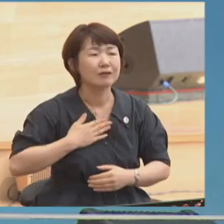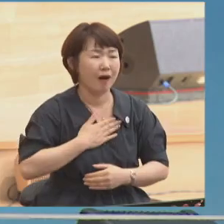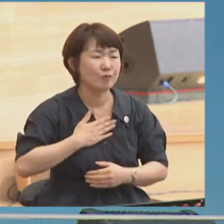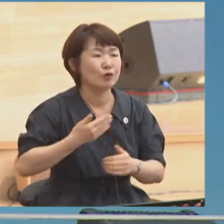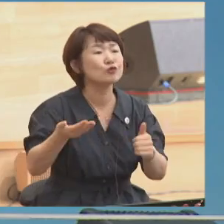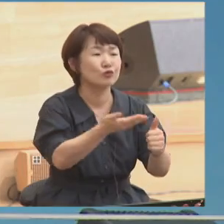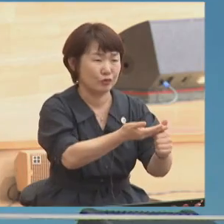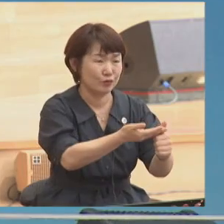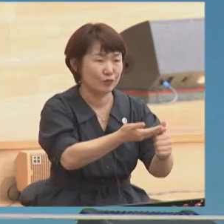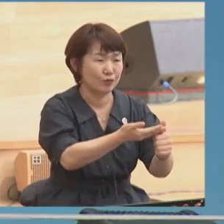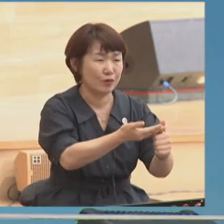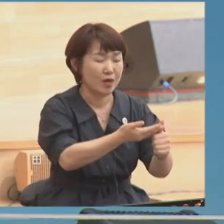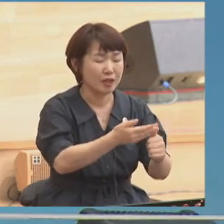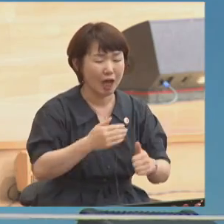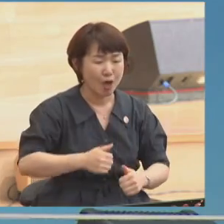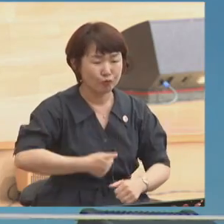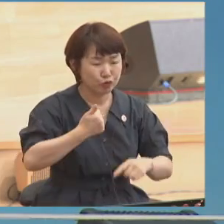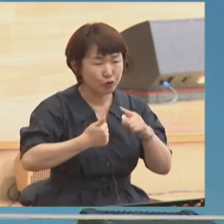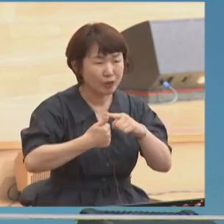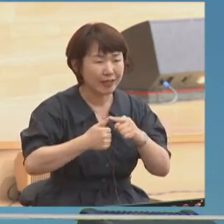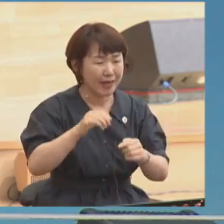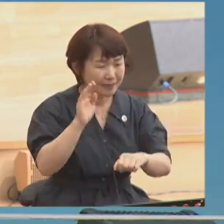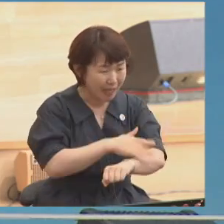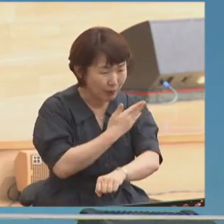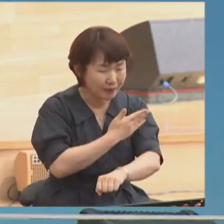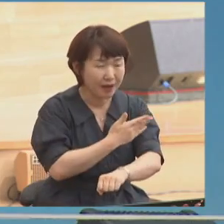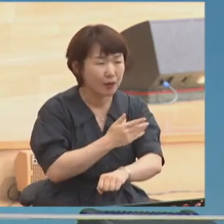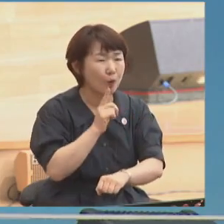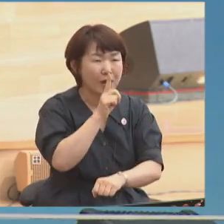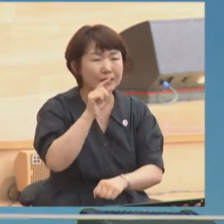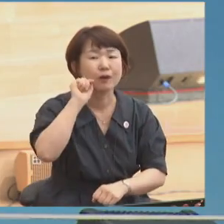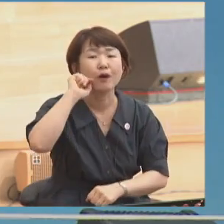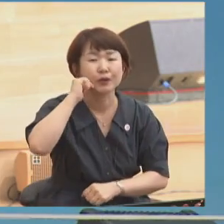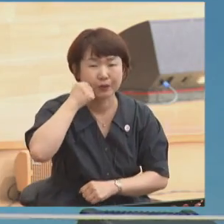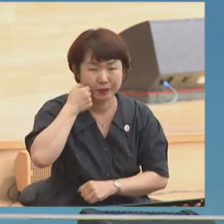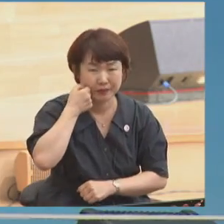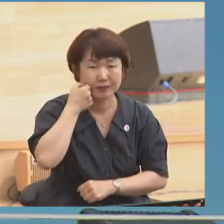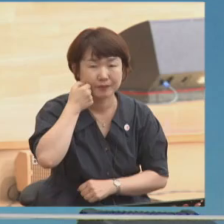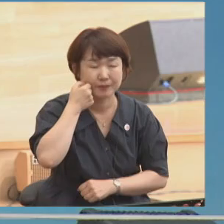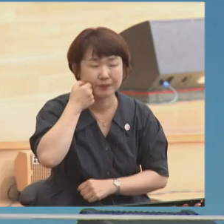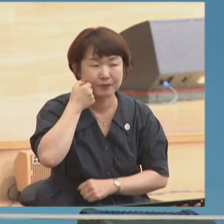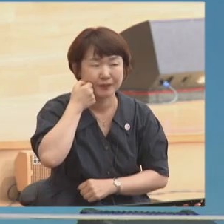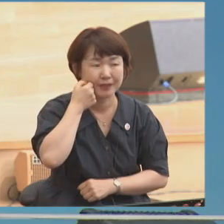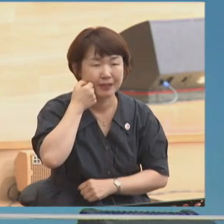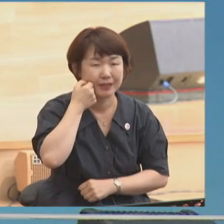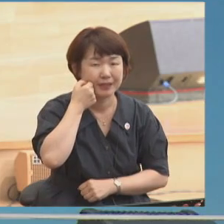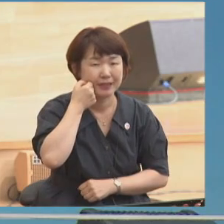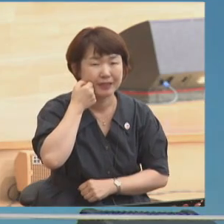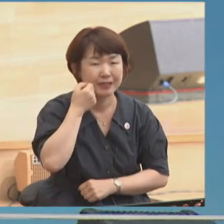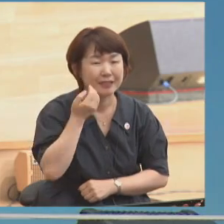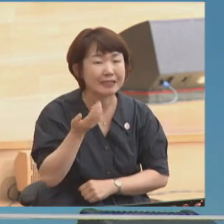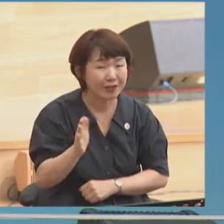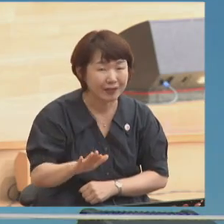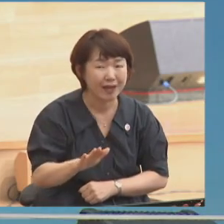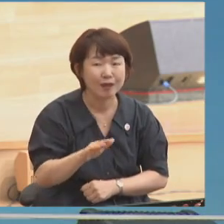그 감정 자체가 죄다, 잘못이다, 그렇게 말하기엔 곤란하죠. 다만 뭐가 문제냐?